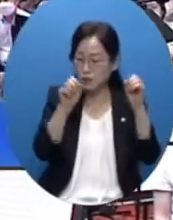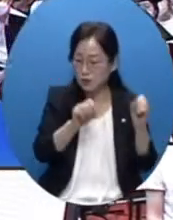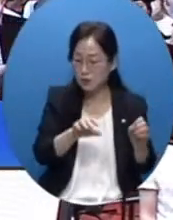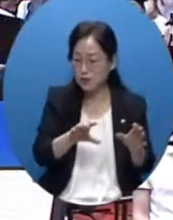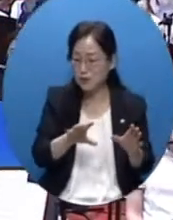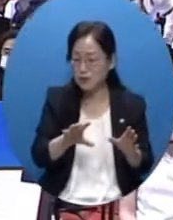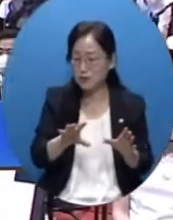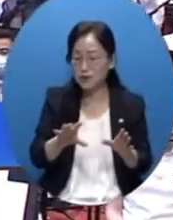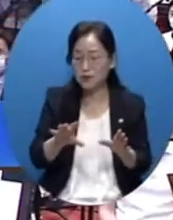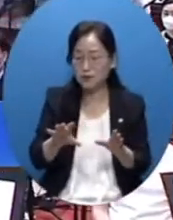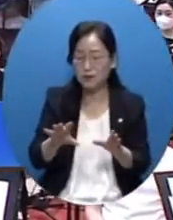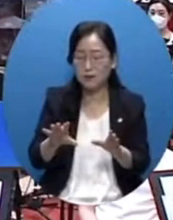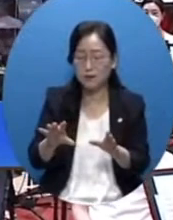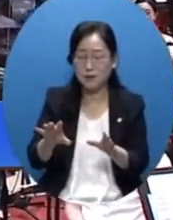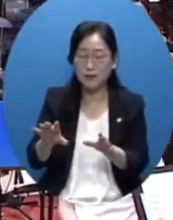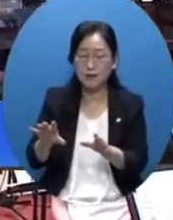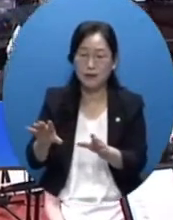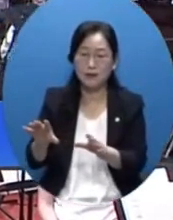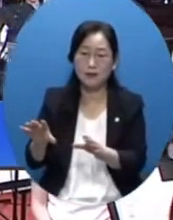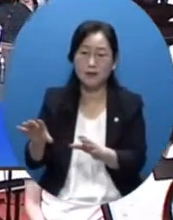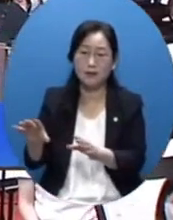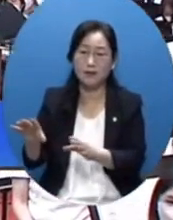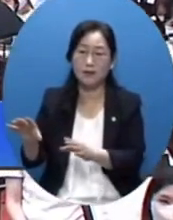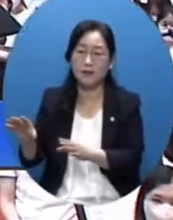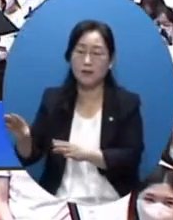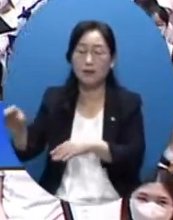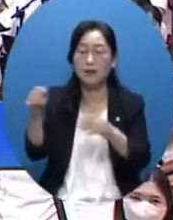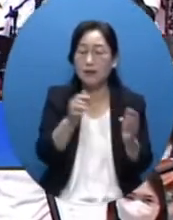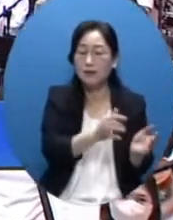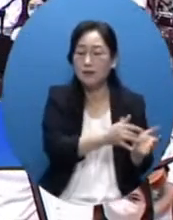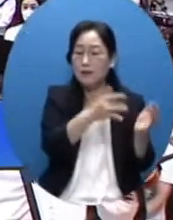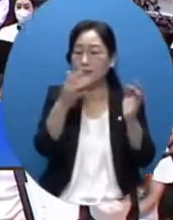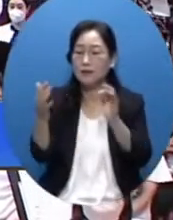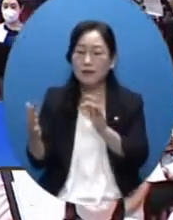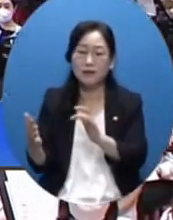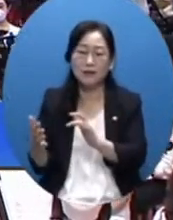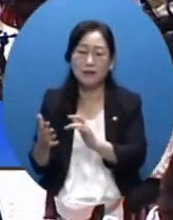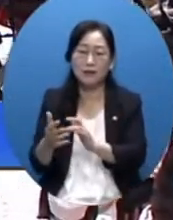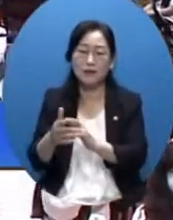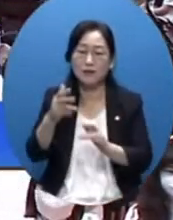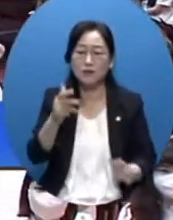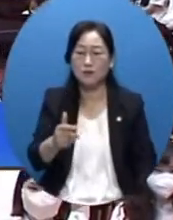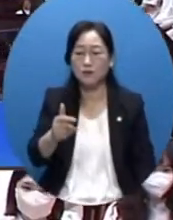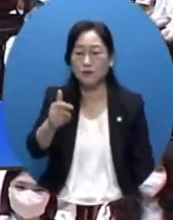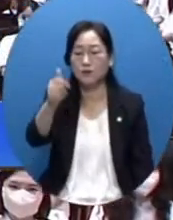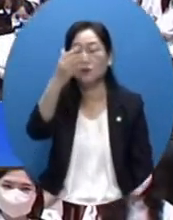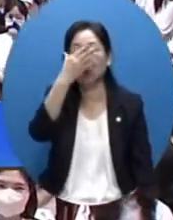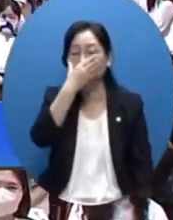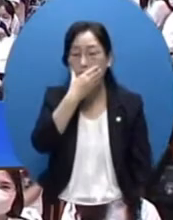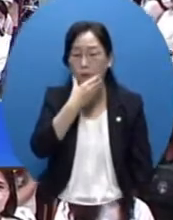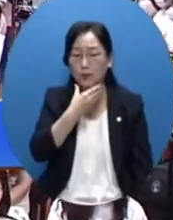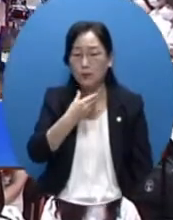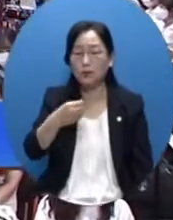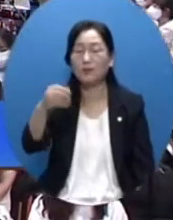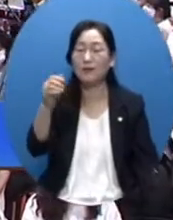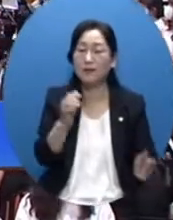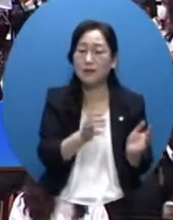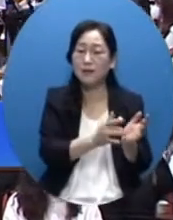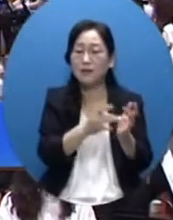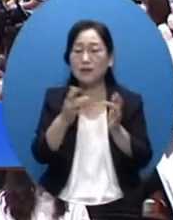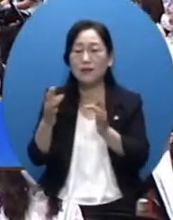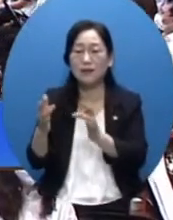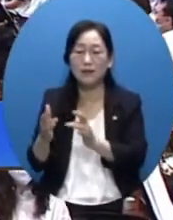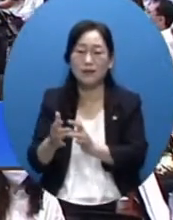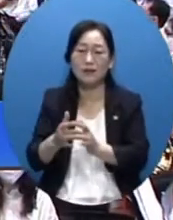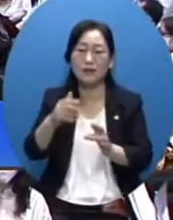얼이 션 넬 예 수 복 된